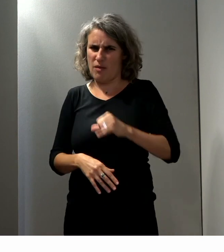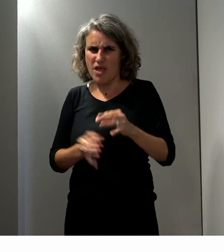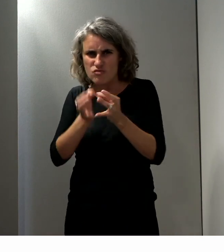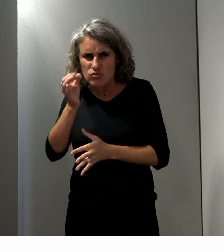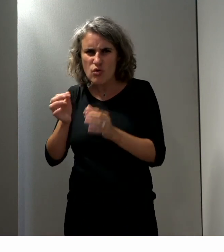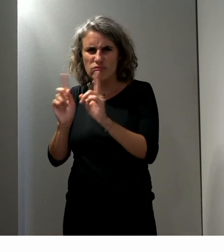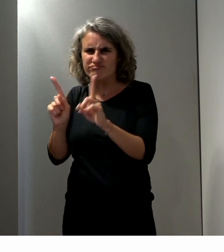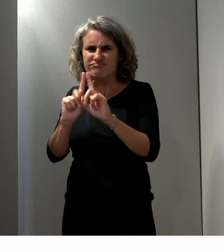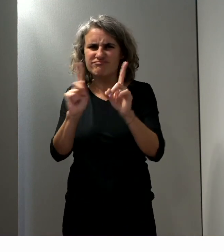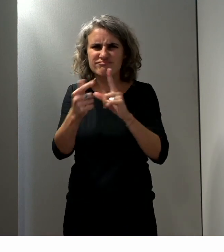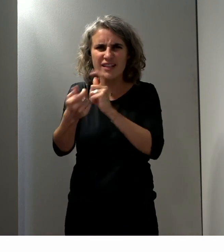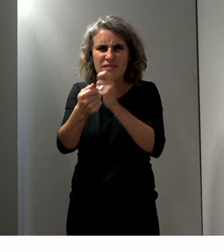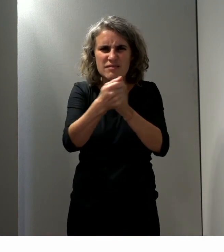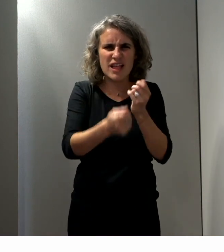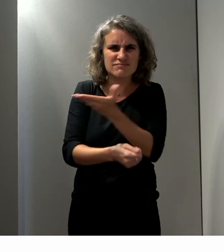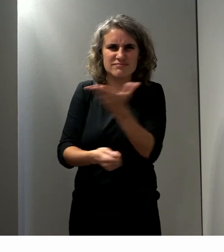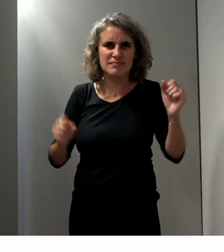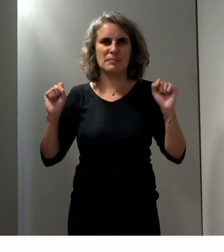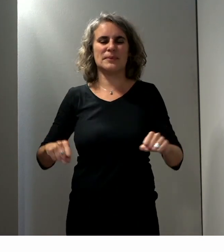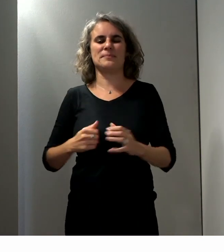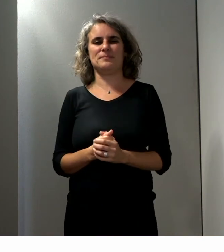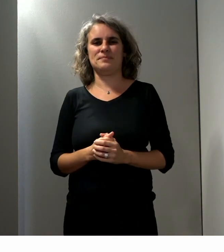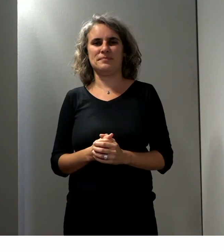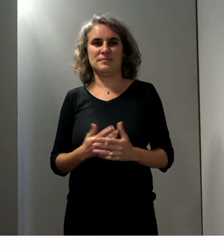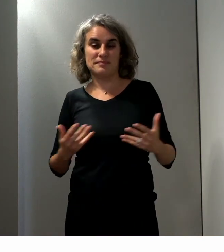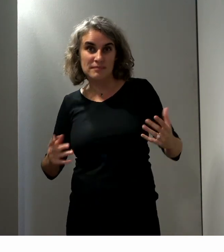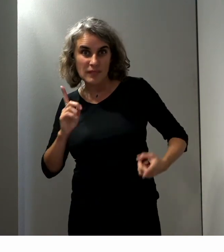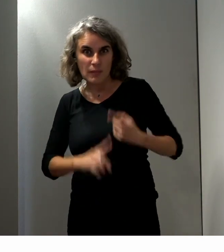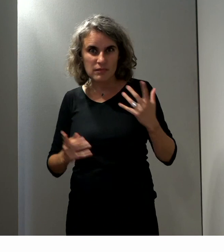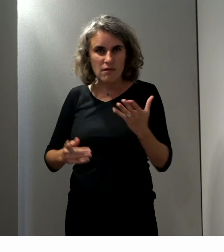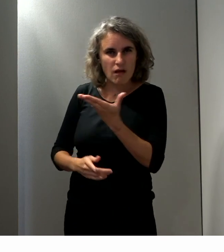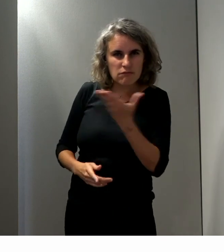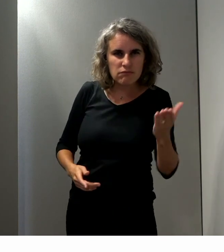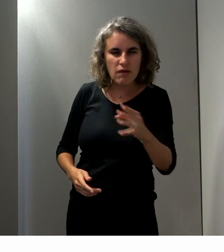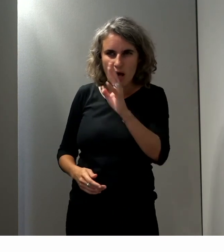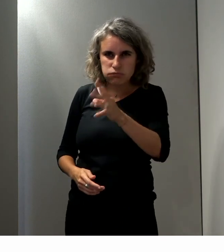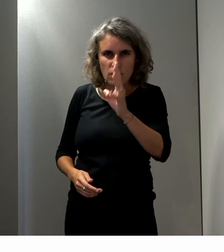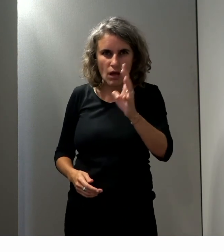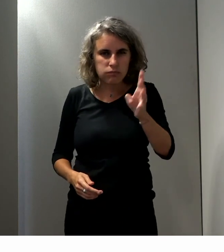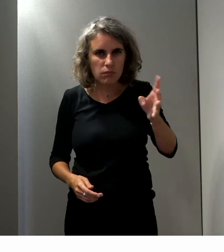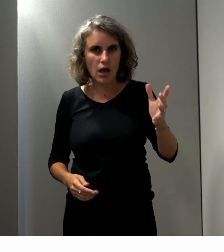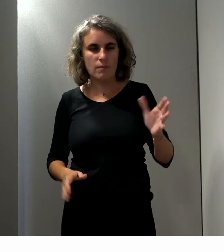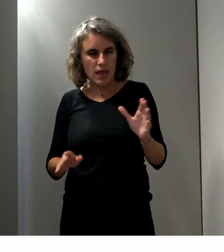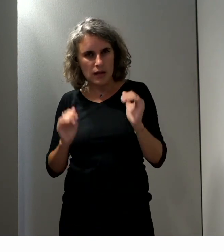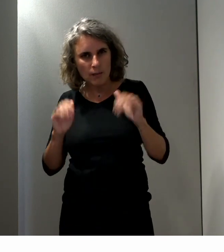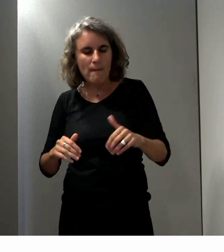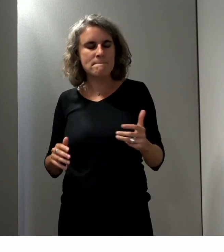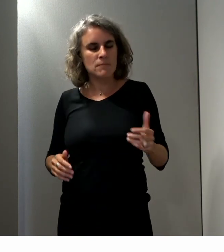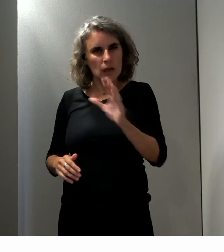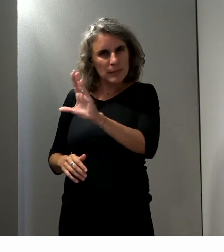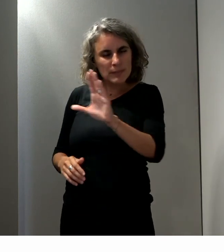solutions pour chaque situation, pour que on vous voit dans votre singularité et dans votre indifférenciation